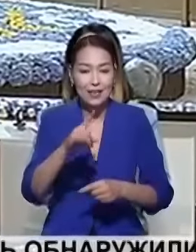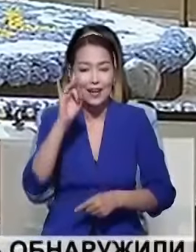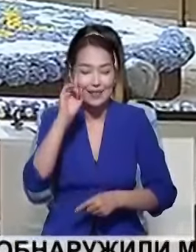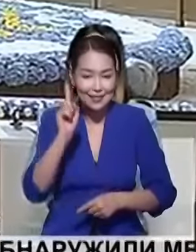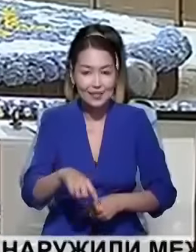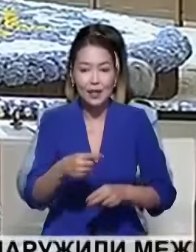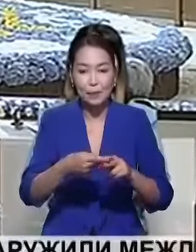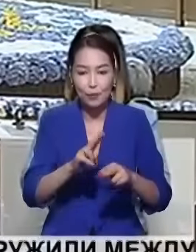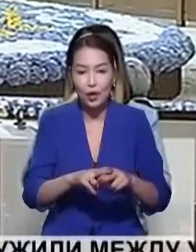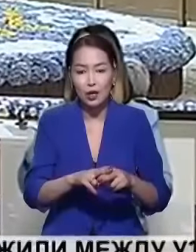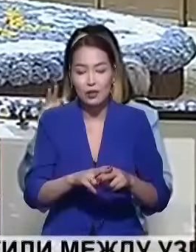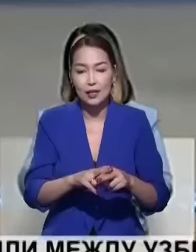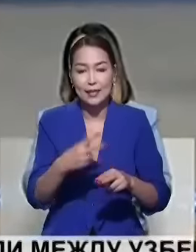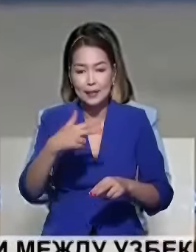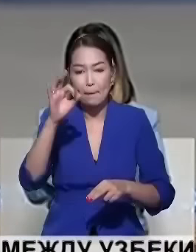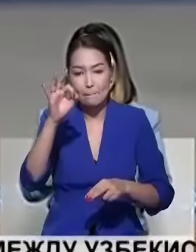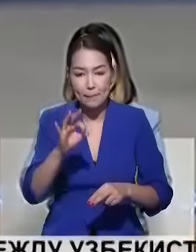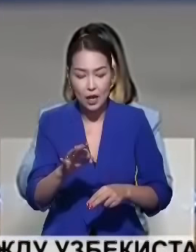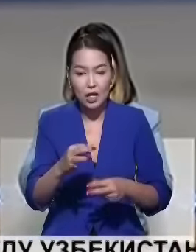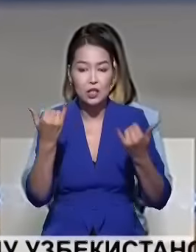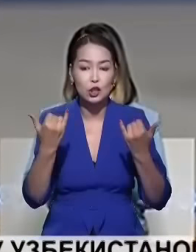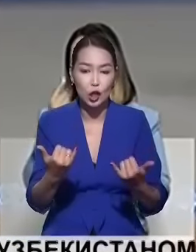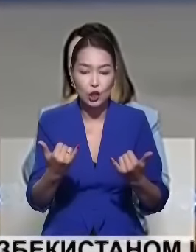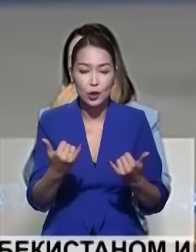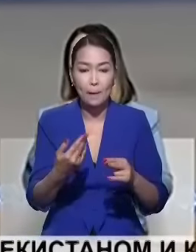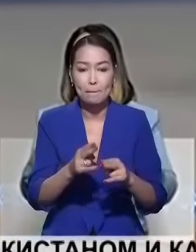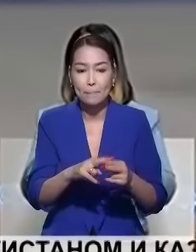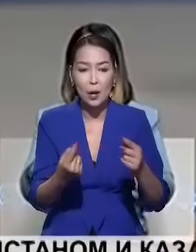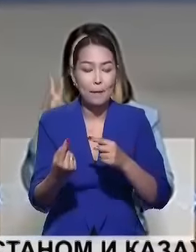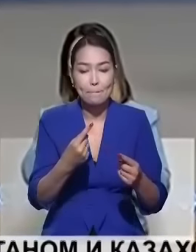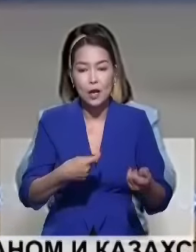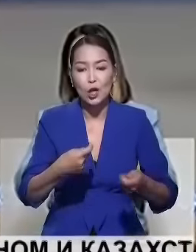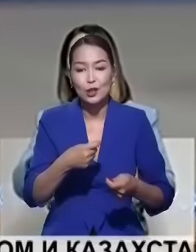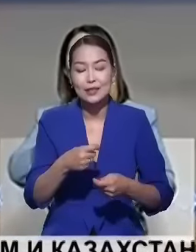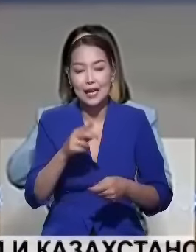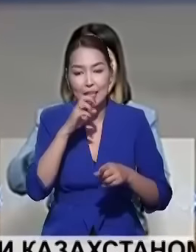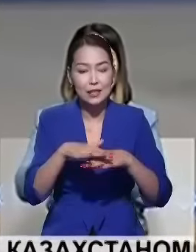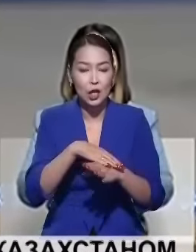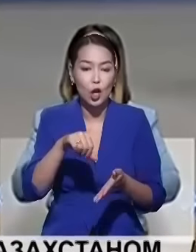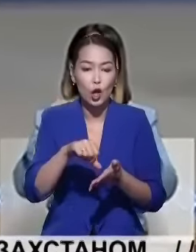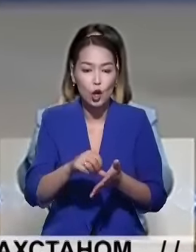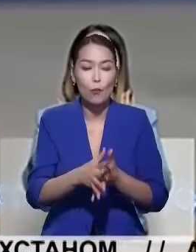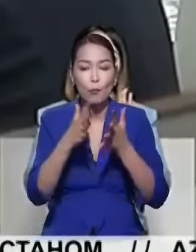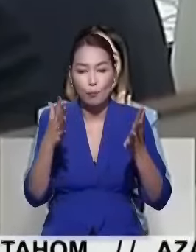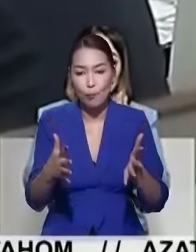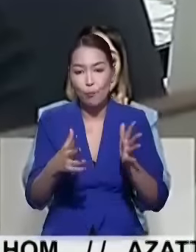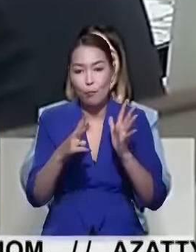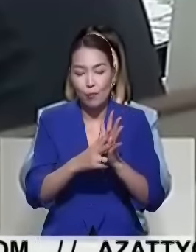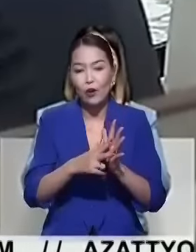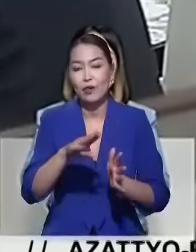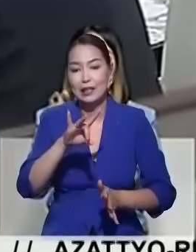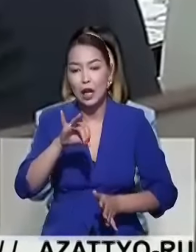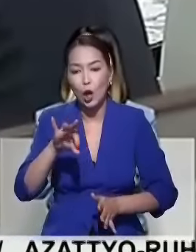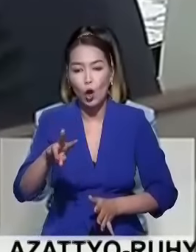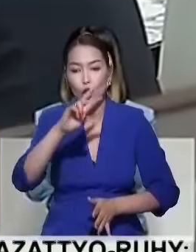составляет 30%. Сегодня внешняя торговля стран-участниц превышает 8 триллионов